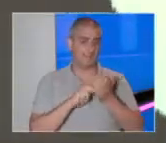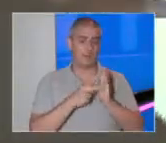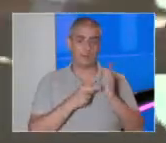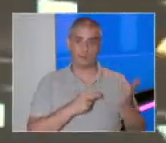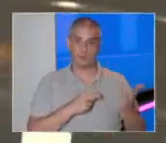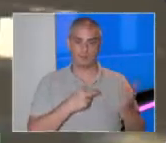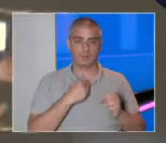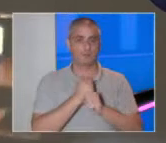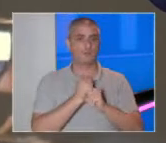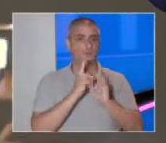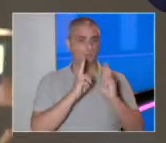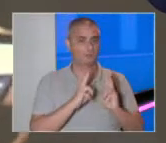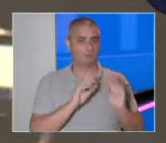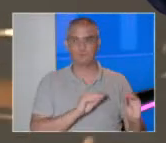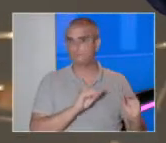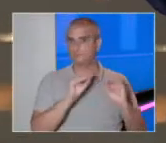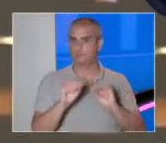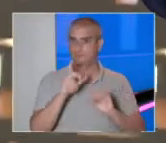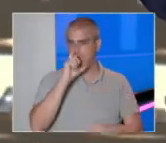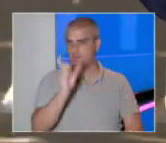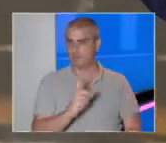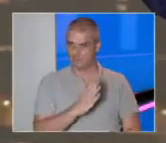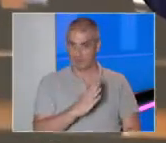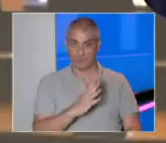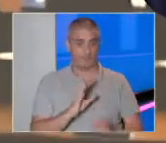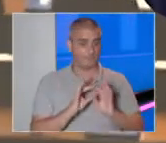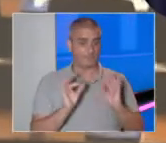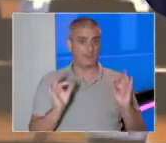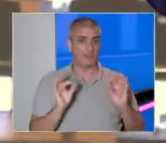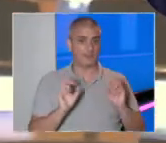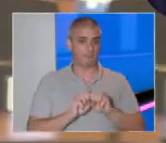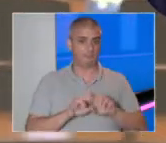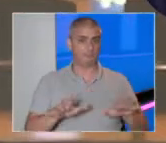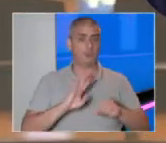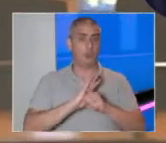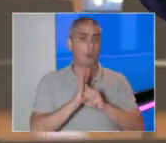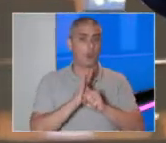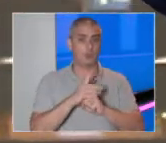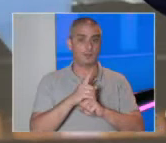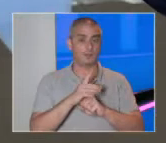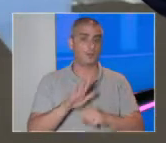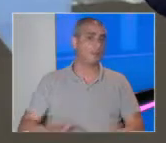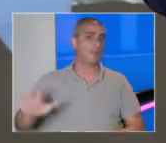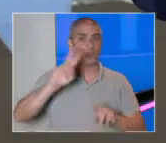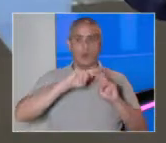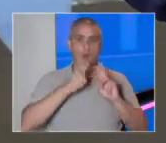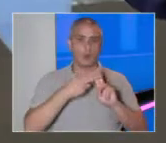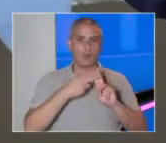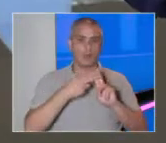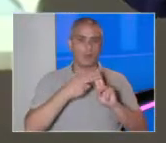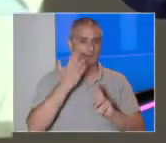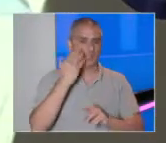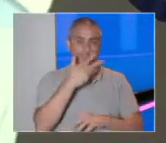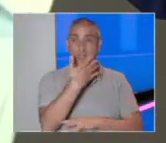הפוליטיים, עושים עצירה וקופצים לאיטליה. בתחילת ההתפשטות של הקורונה ברחבי העולם, היא